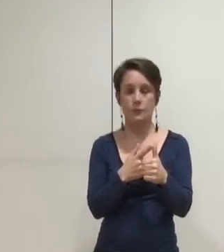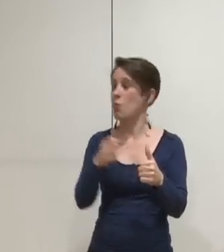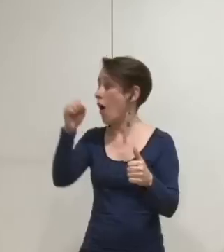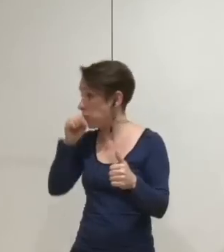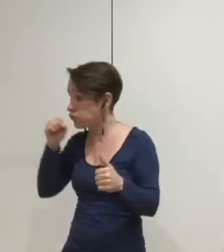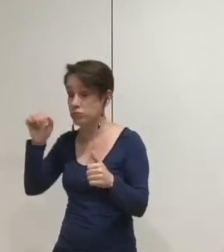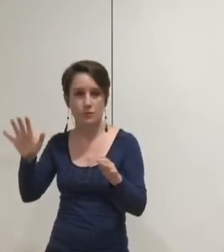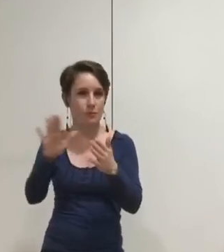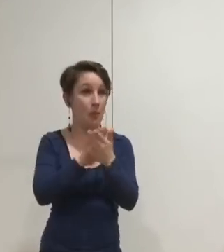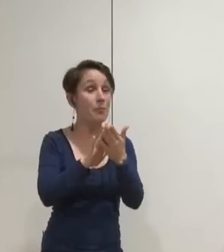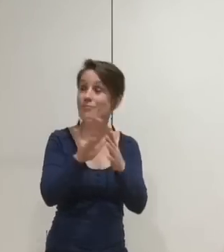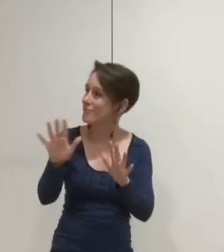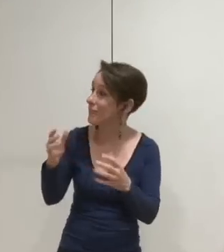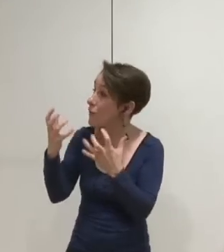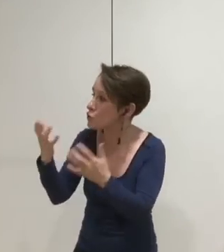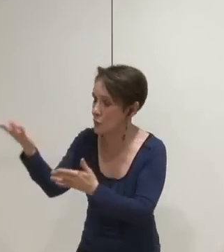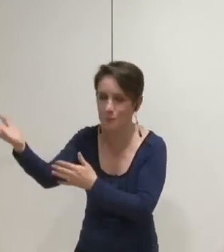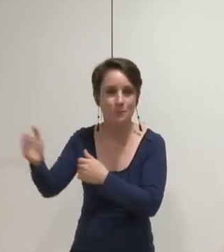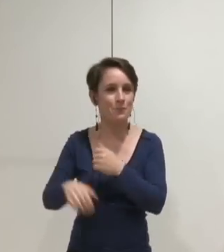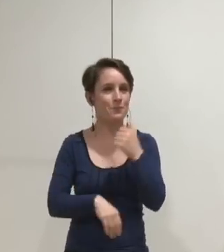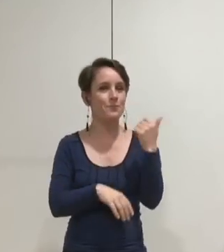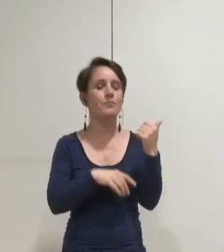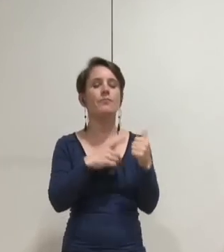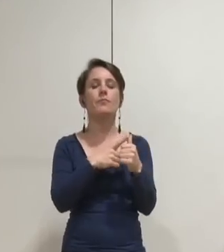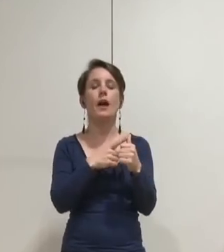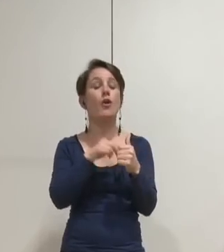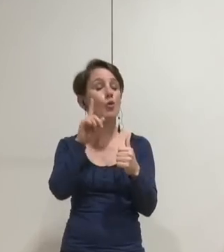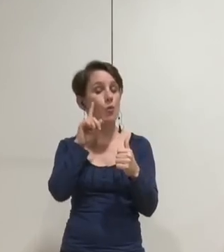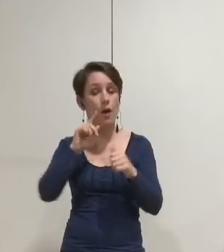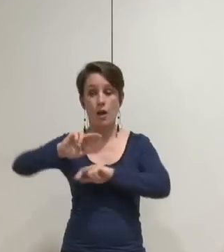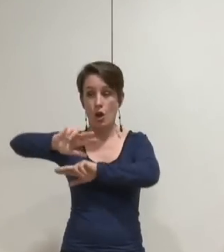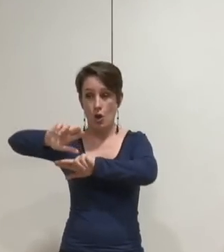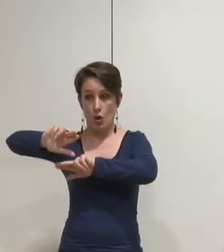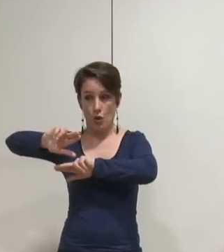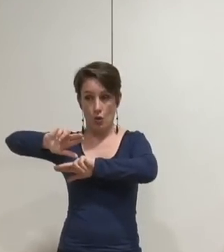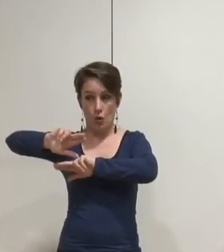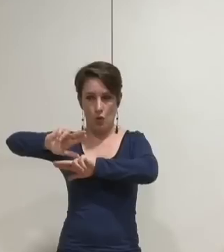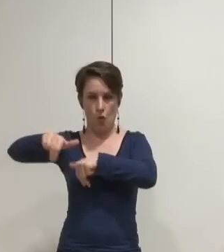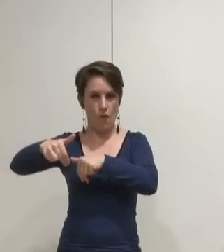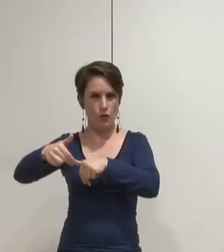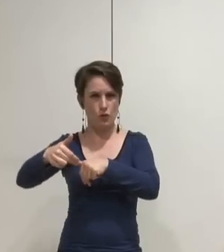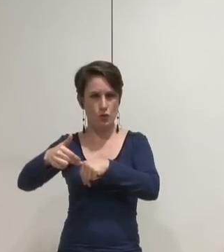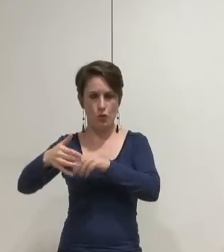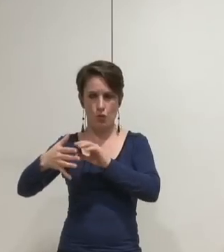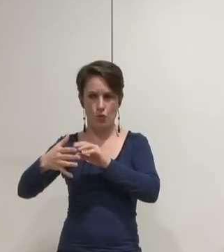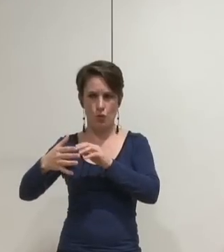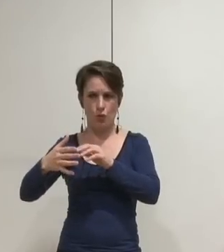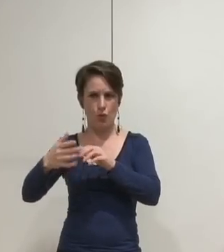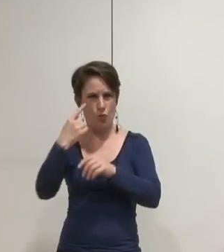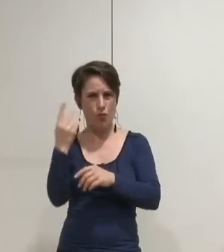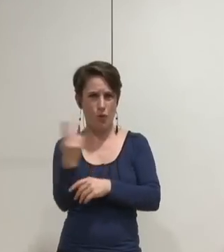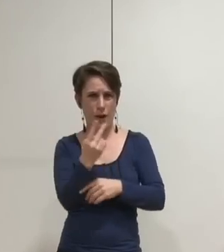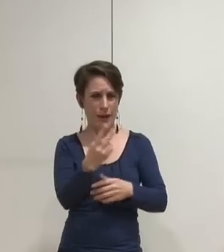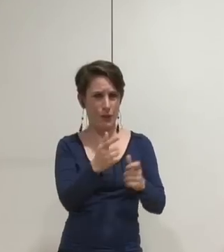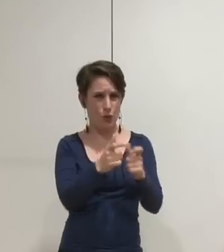switch proposé entre les deux conventions d'occupation du palais d'ESP nous paraît quelque peu risqué du point de vue du droit